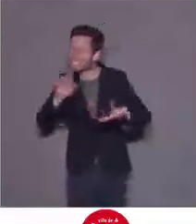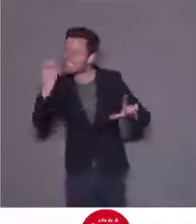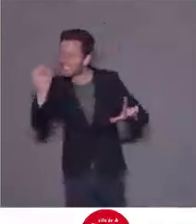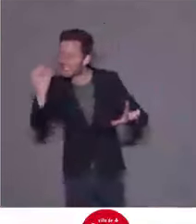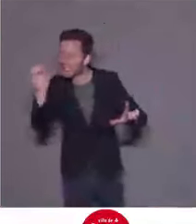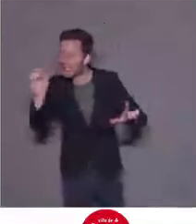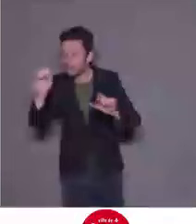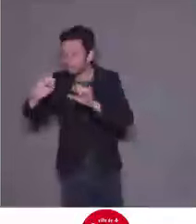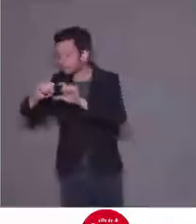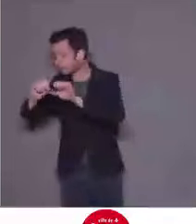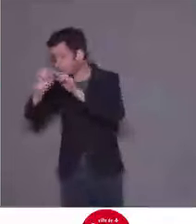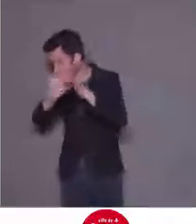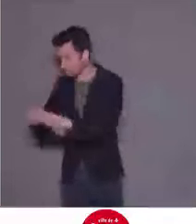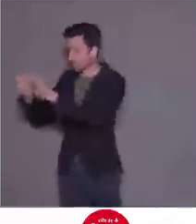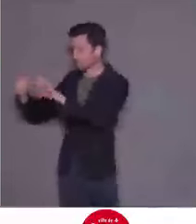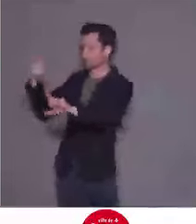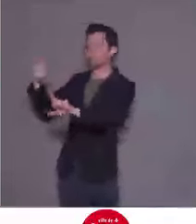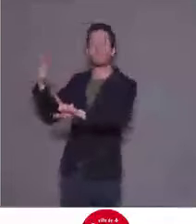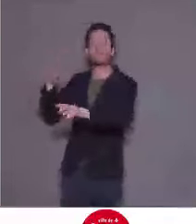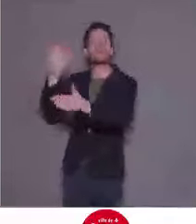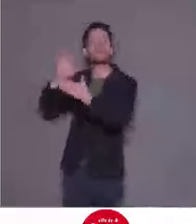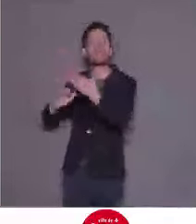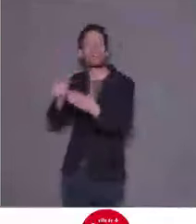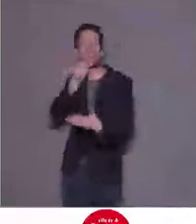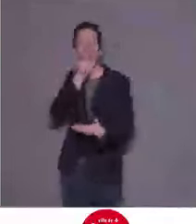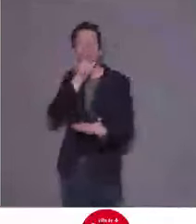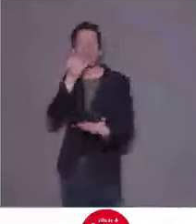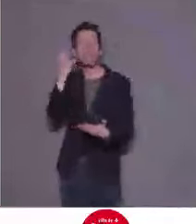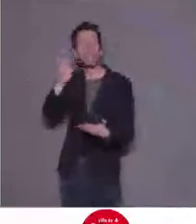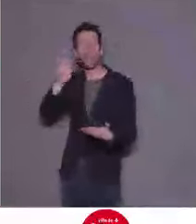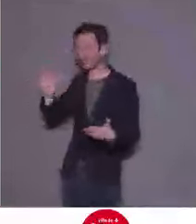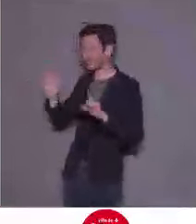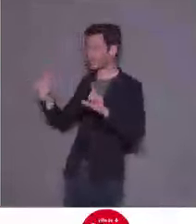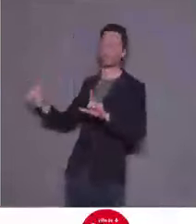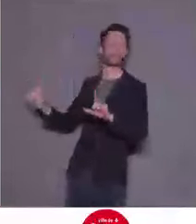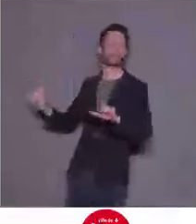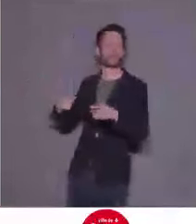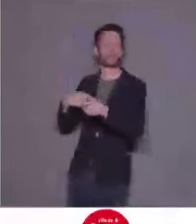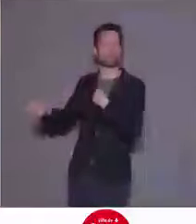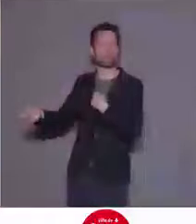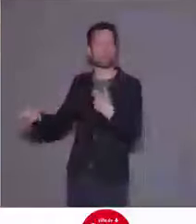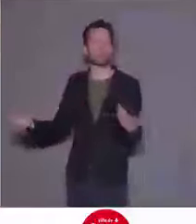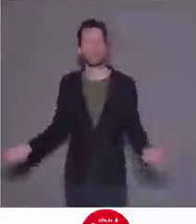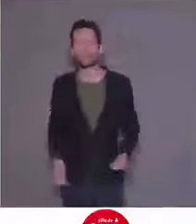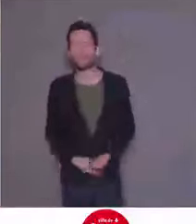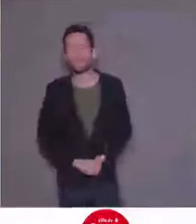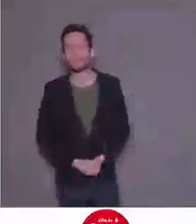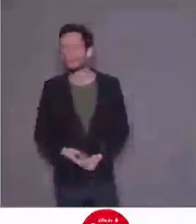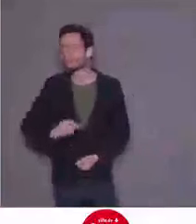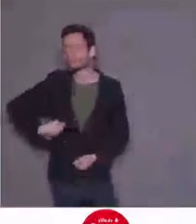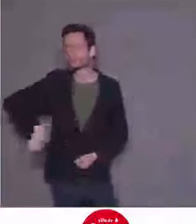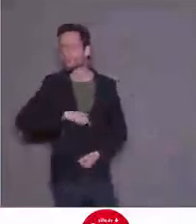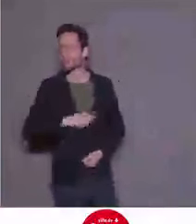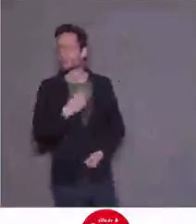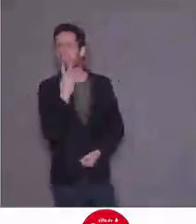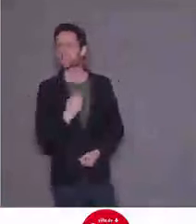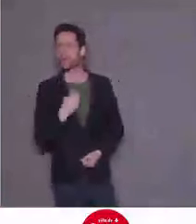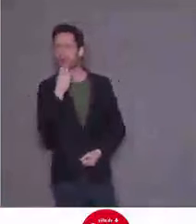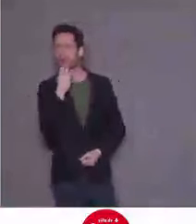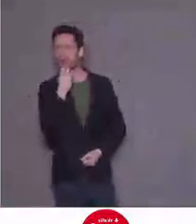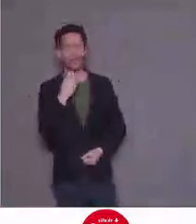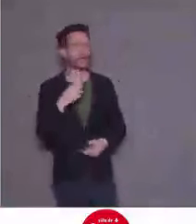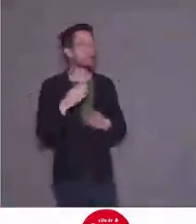l'internaute, confronté à un message d'erreur. Sommes-nous à vue de citoyens comme d'élus d'opposition,